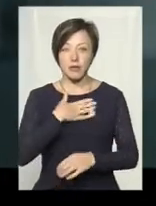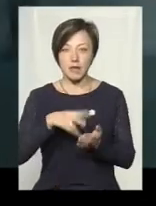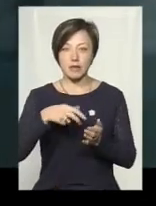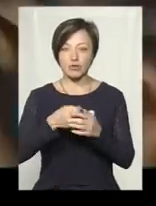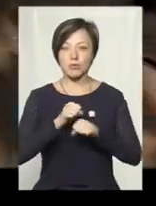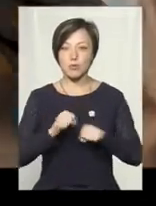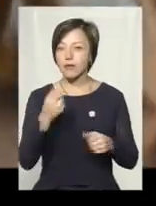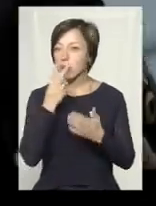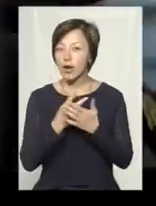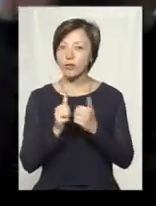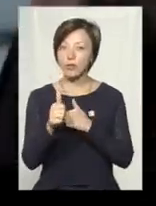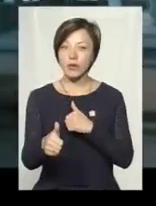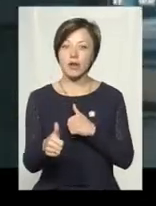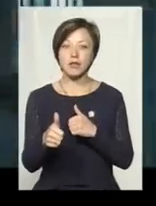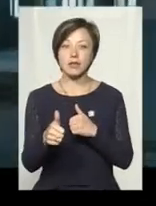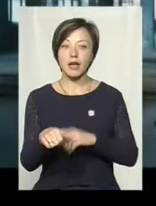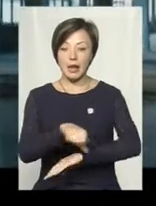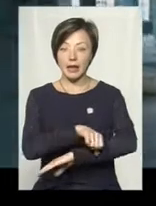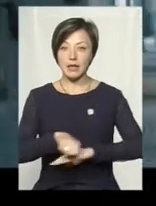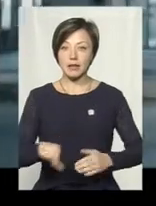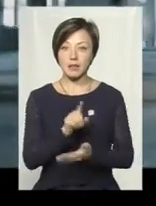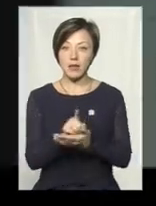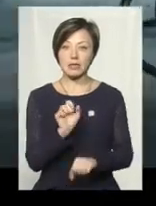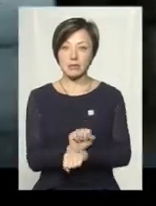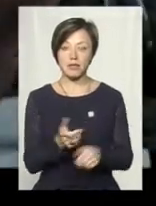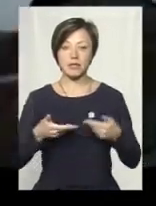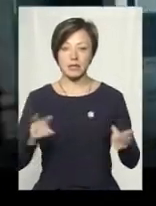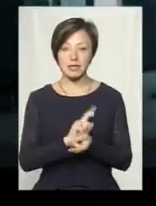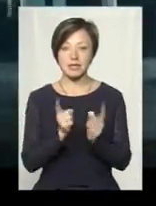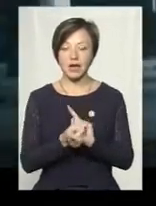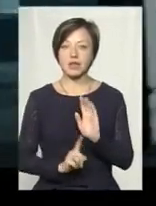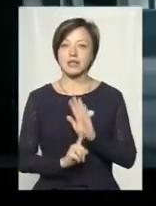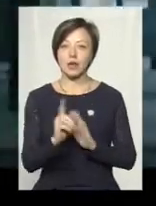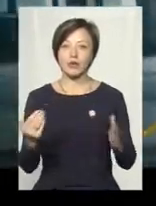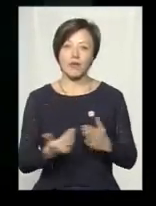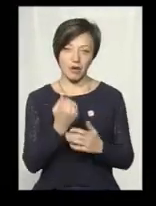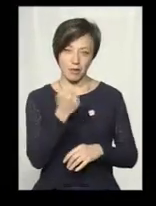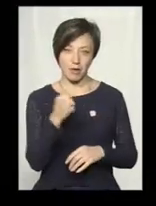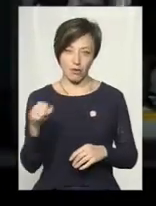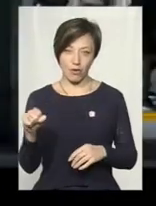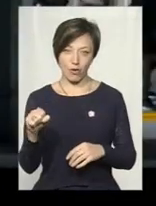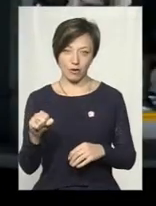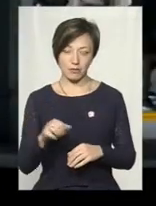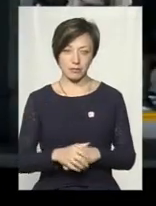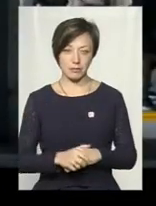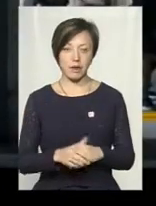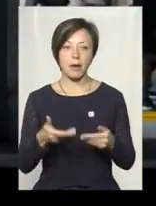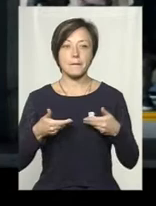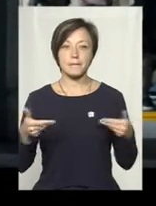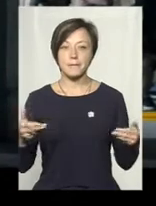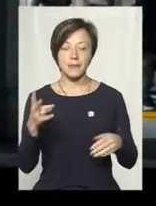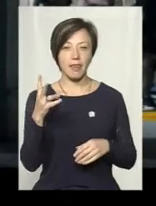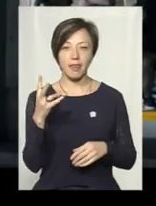сміливо поглянути вперед. Лінія, яка мала спинити нас, стала стартом для нових перемог. Ми